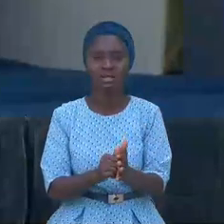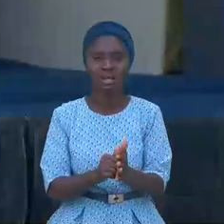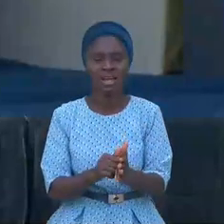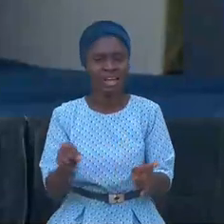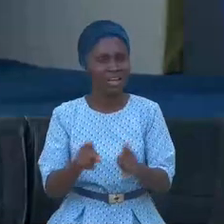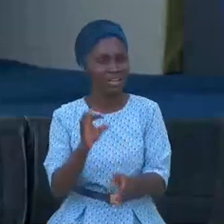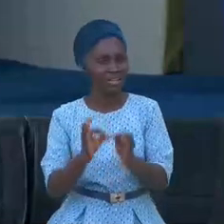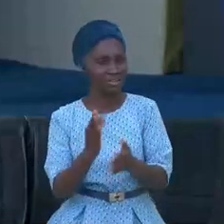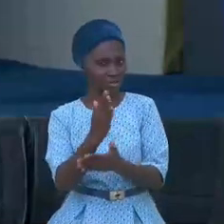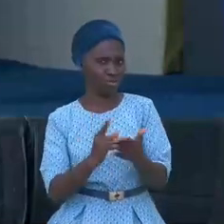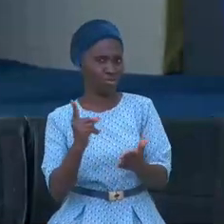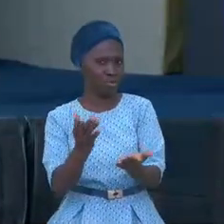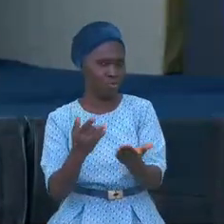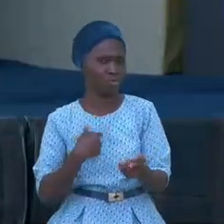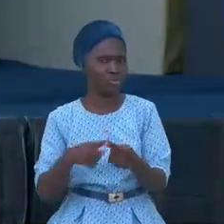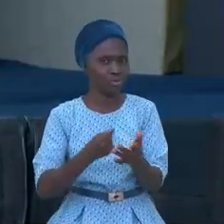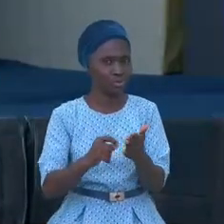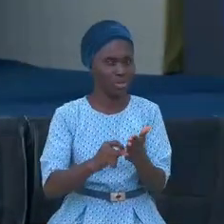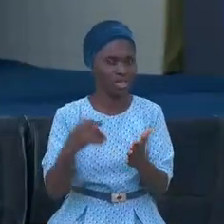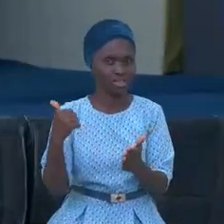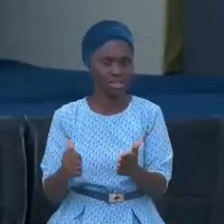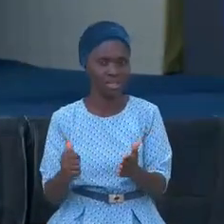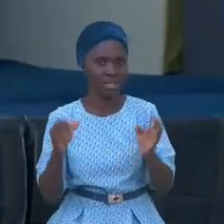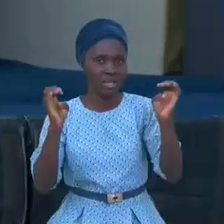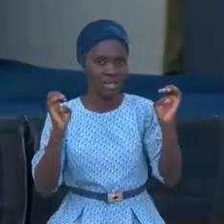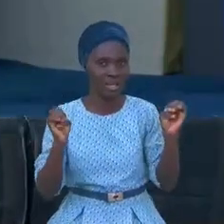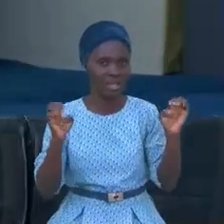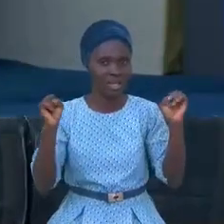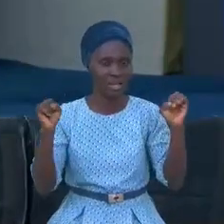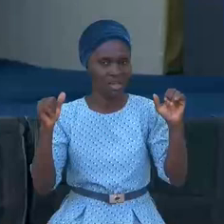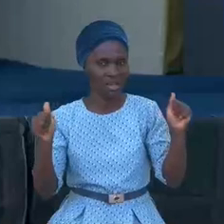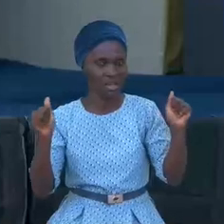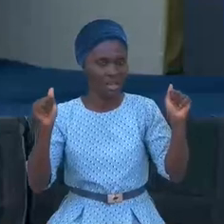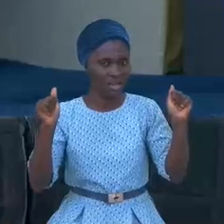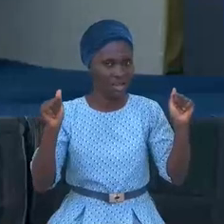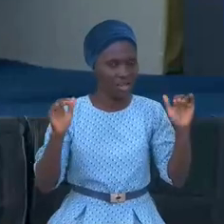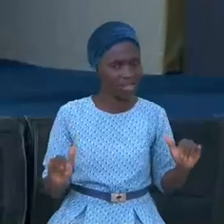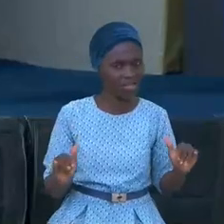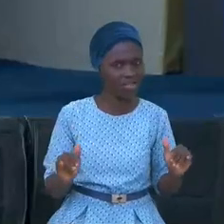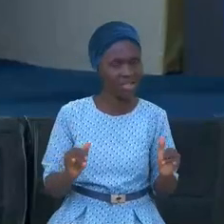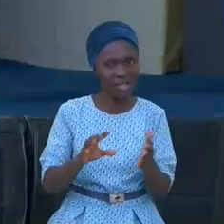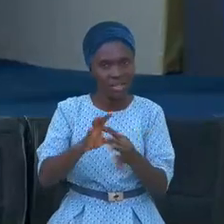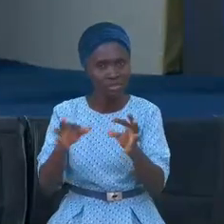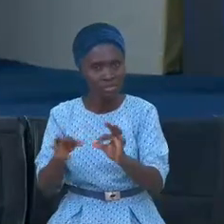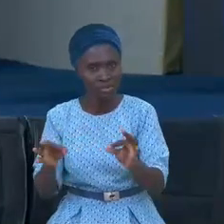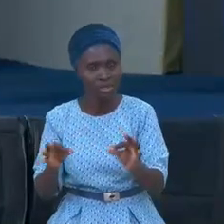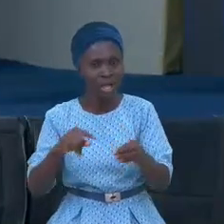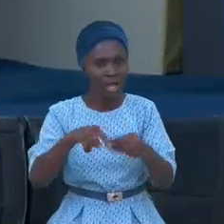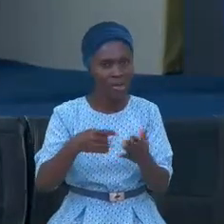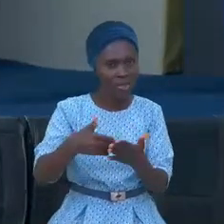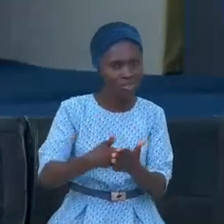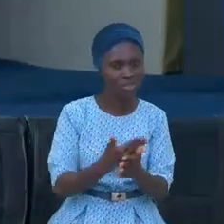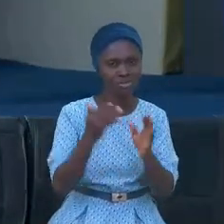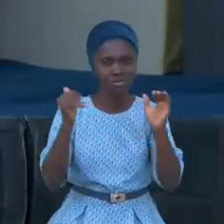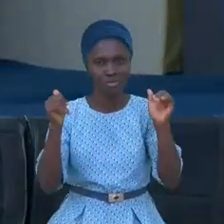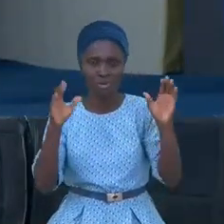veut écrire un article, je vois quelqu'un qui veut écrire une nouvelle carrière, je vois quelqu'un